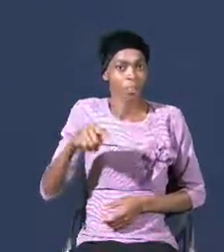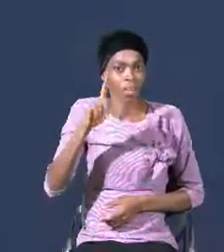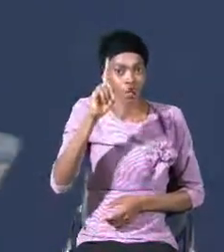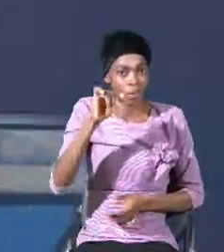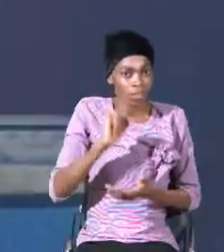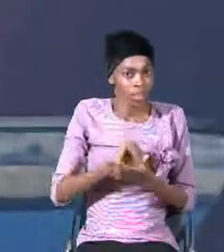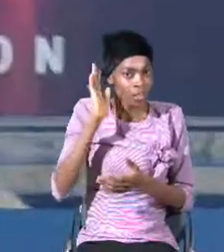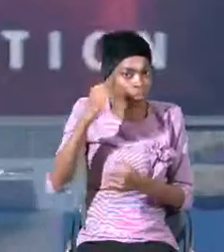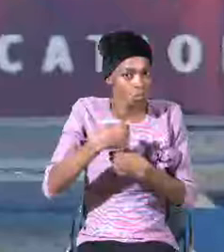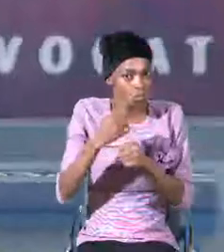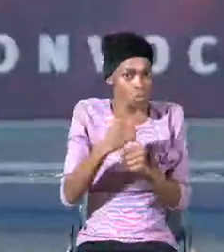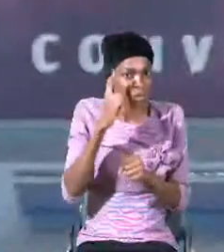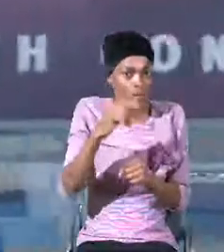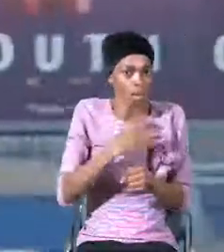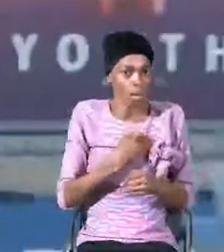celui qui peut te recréer,